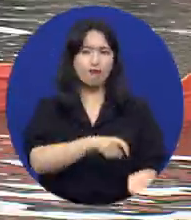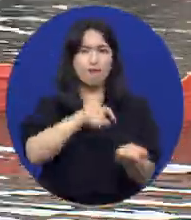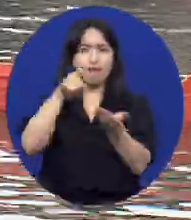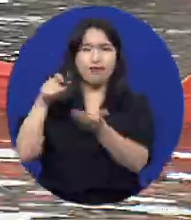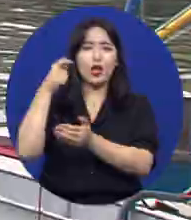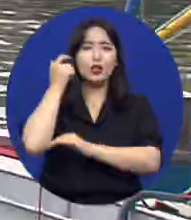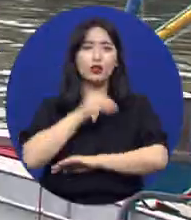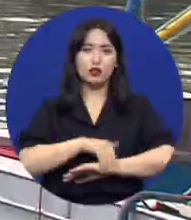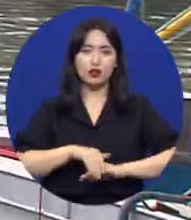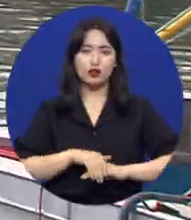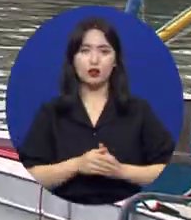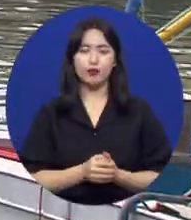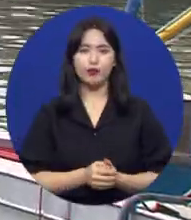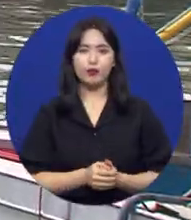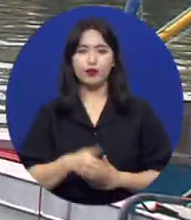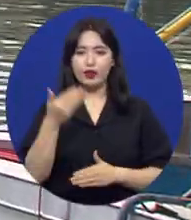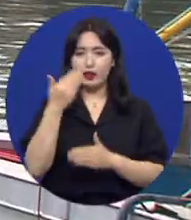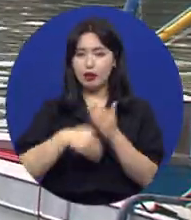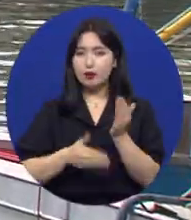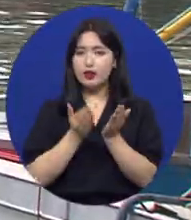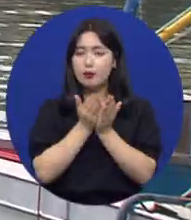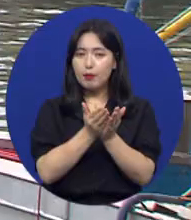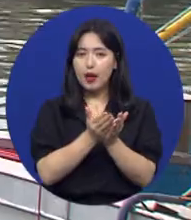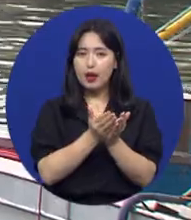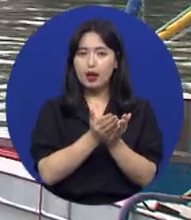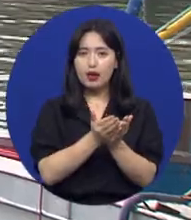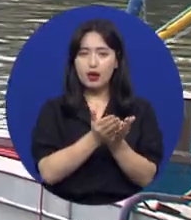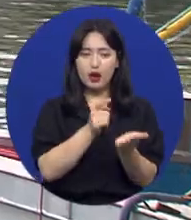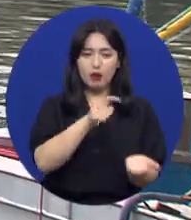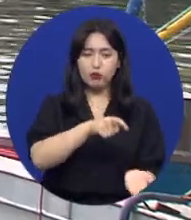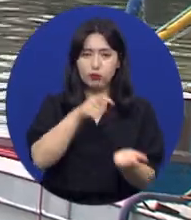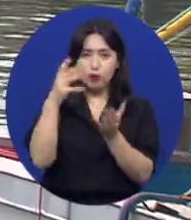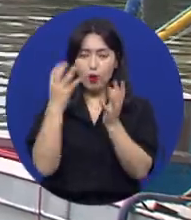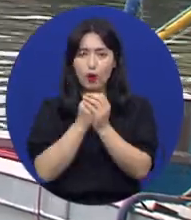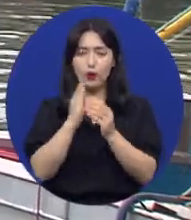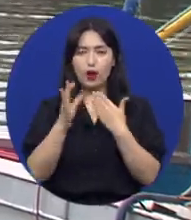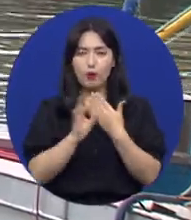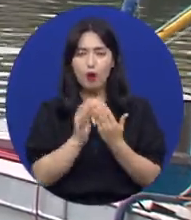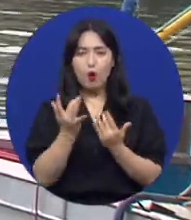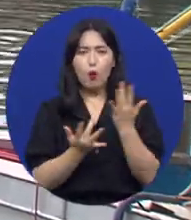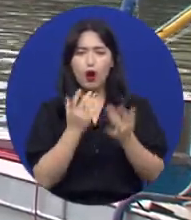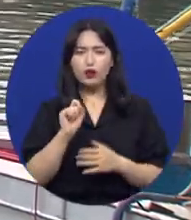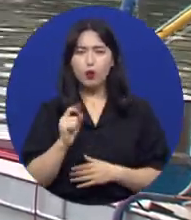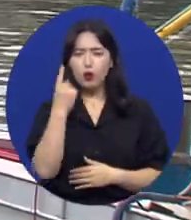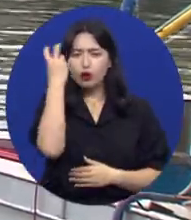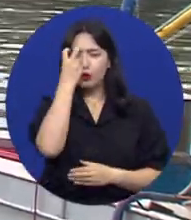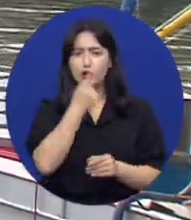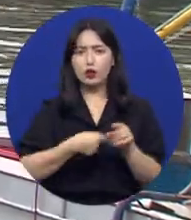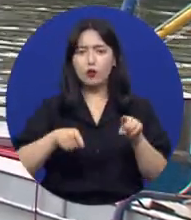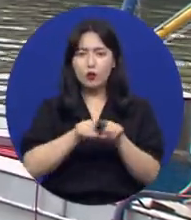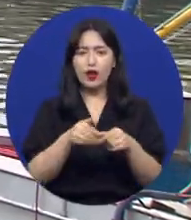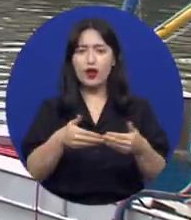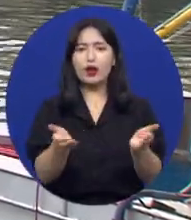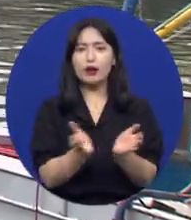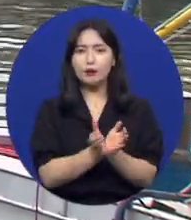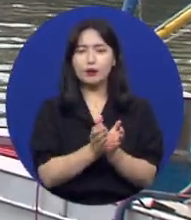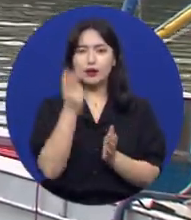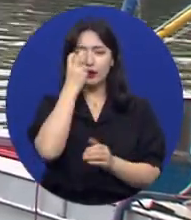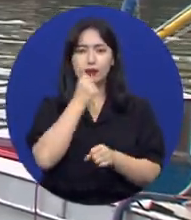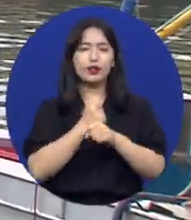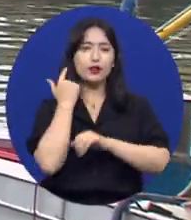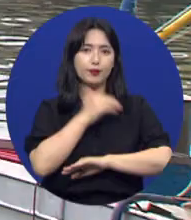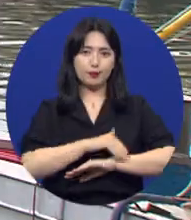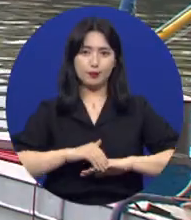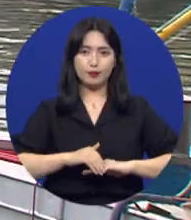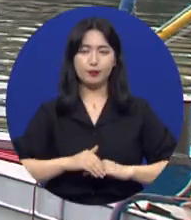계획입니다 나머지 선박 1척이 마저 인양 되면 정확한 화재원인 조사 레 위한 합동 감시기 이뤄질 예정입니다